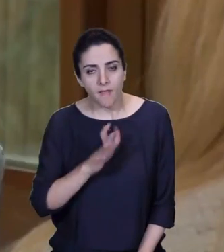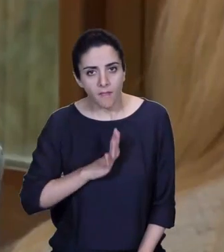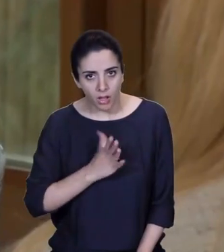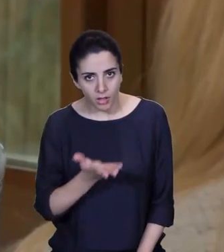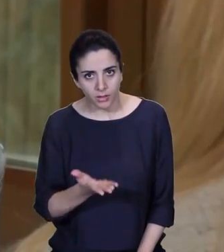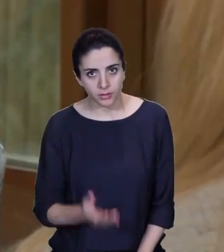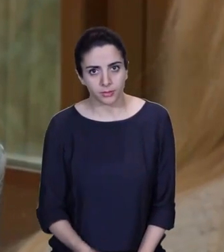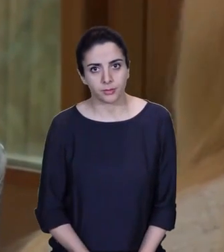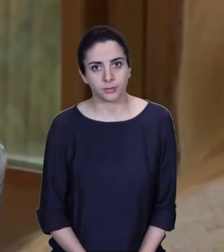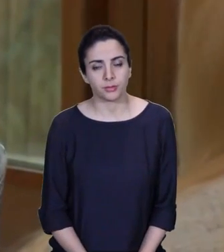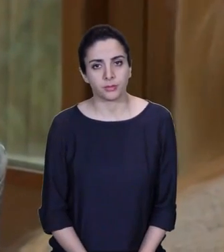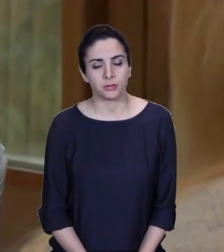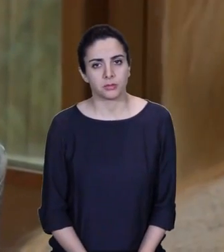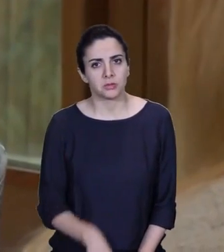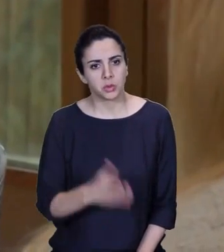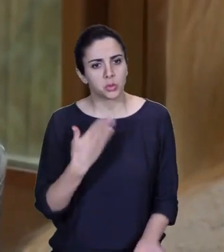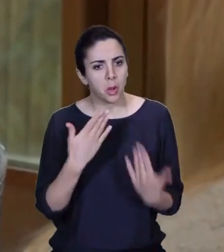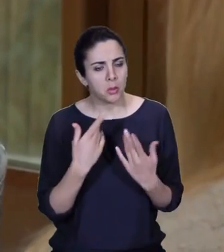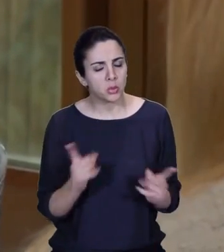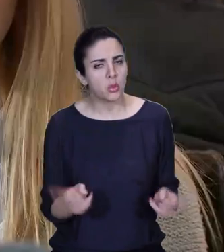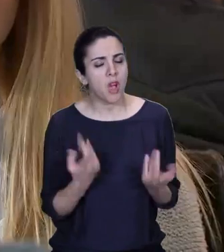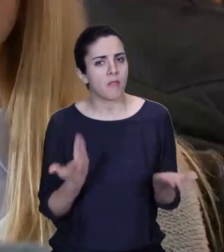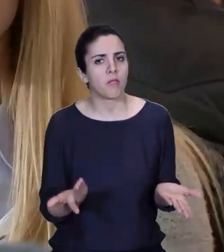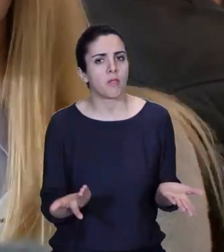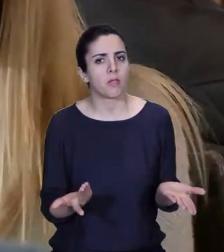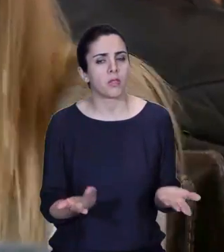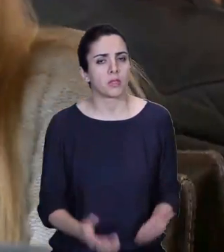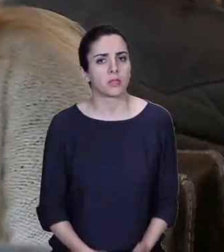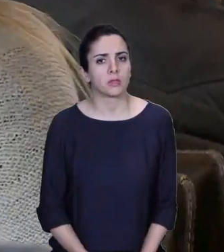Yasemin. Yani senin de sohbetine doyum olmuyor.